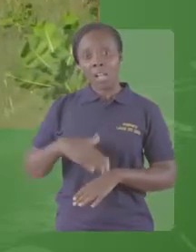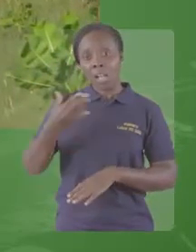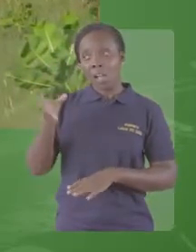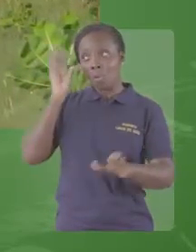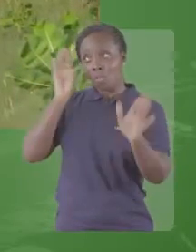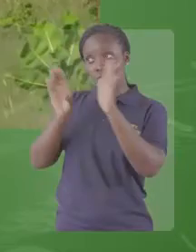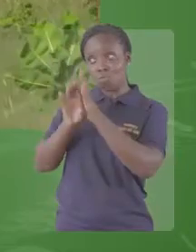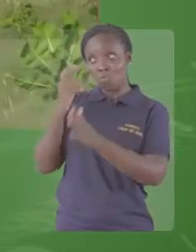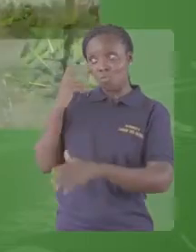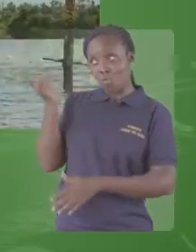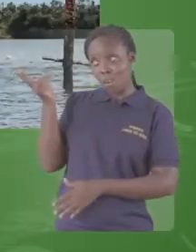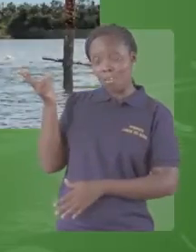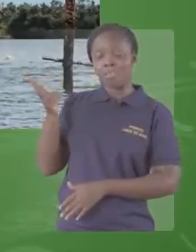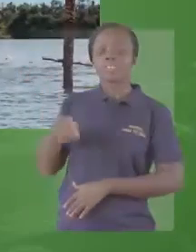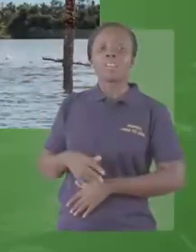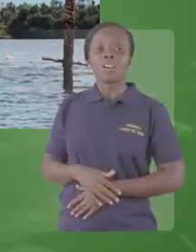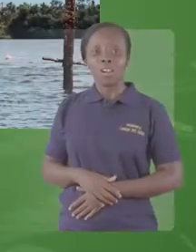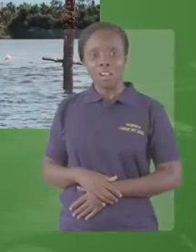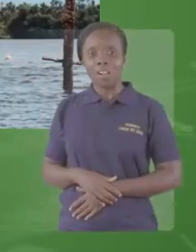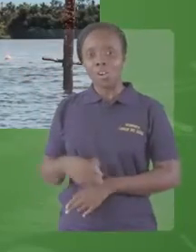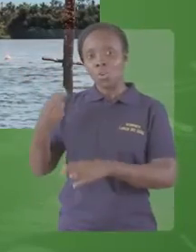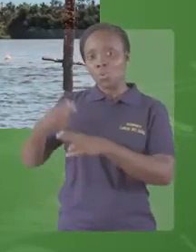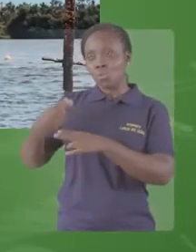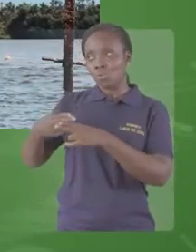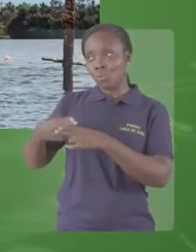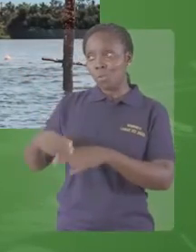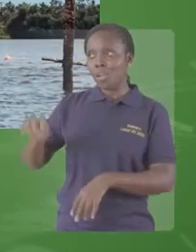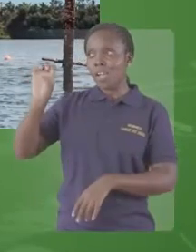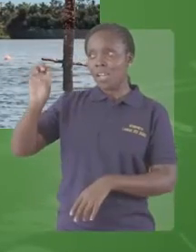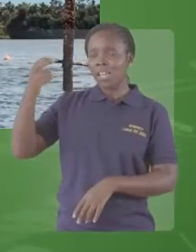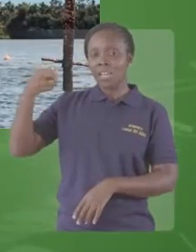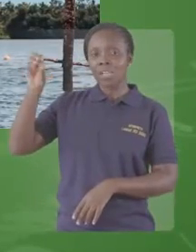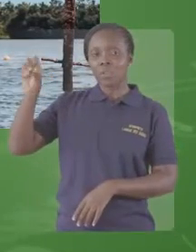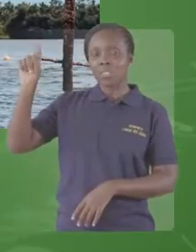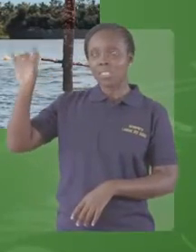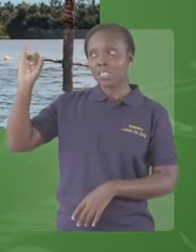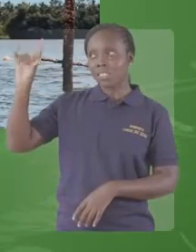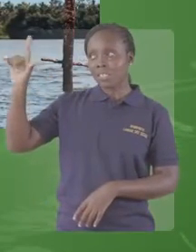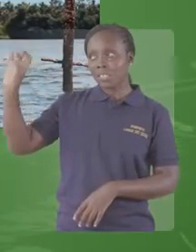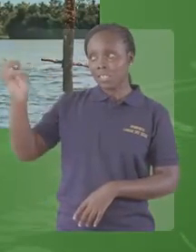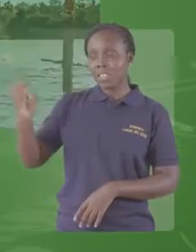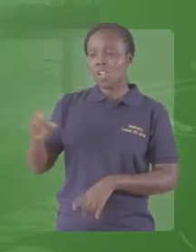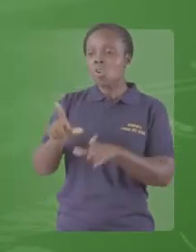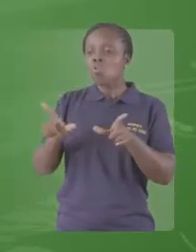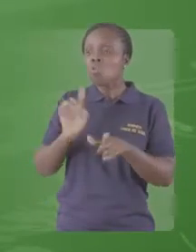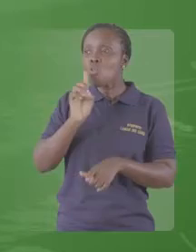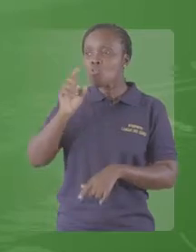On a aussi la réserve nationale d'Eoutilé, au sud de notre